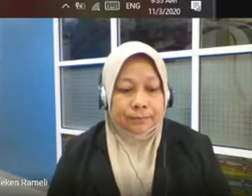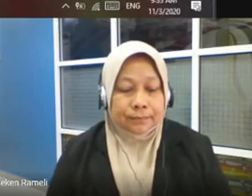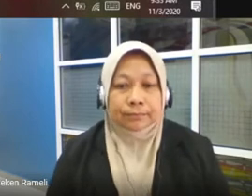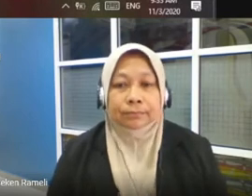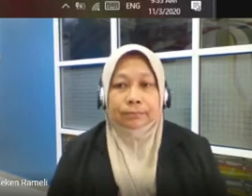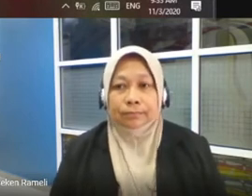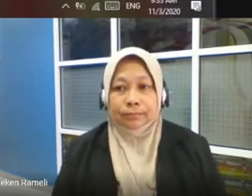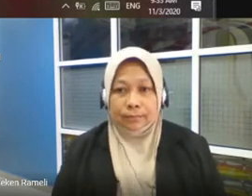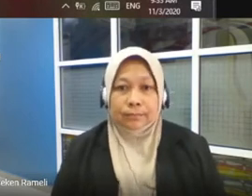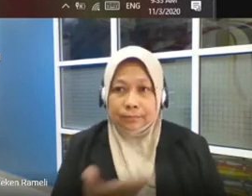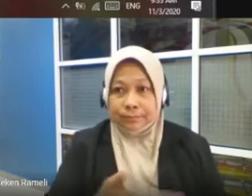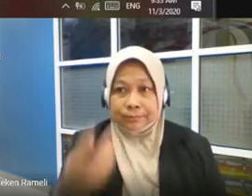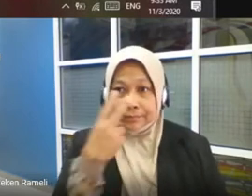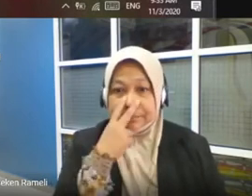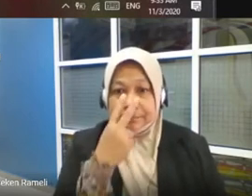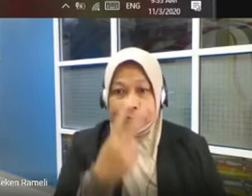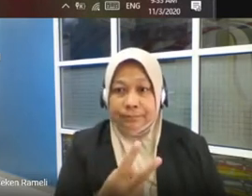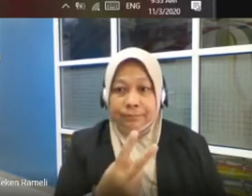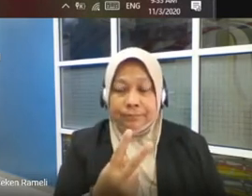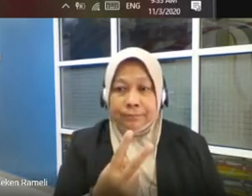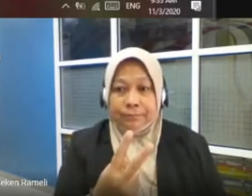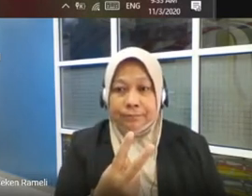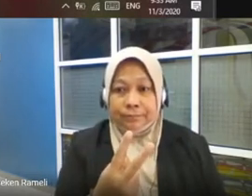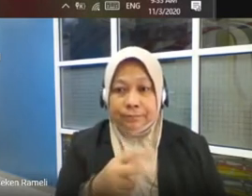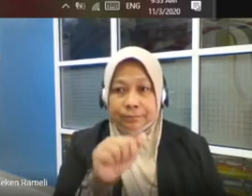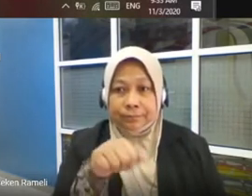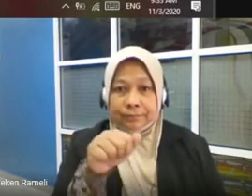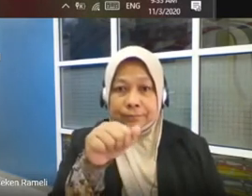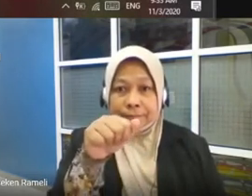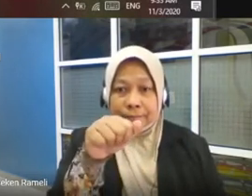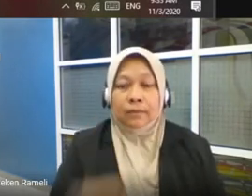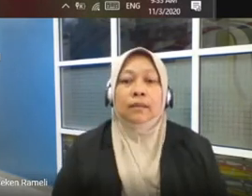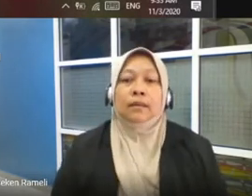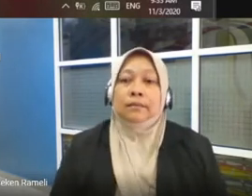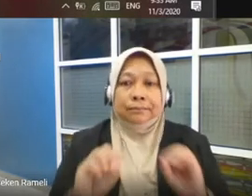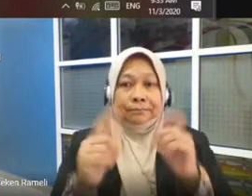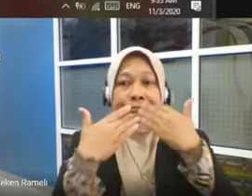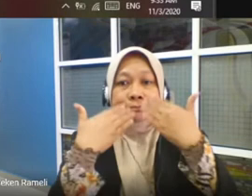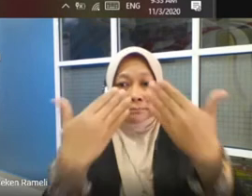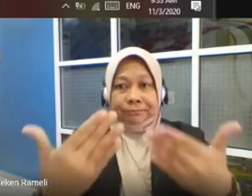Kak Nana, boleh nampak slide tak? Do you mind to say yes? Yes. Okay, thank you.